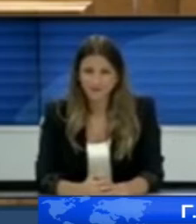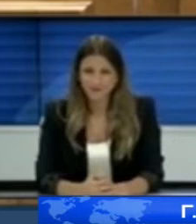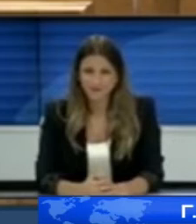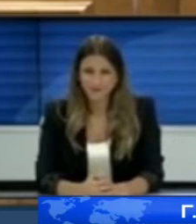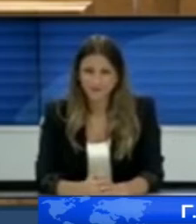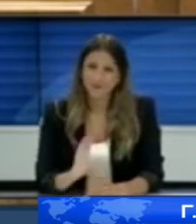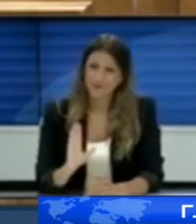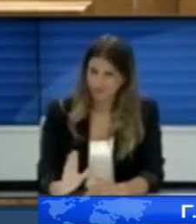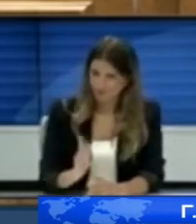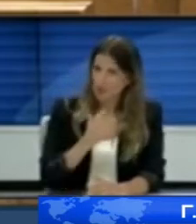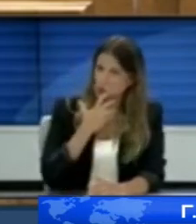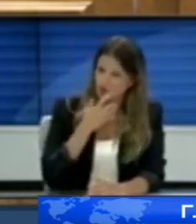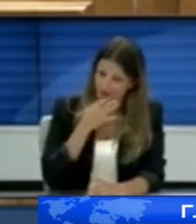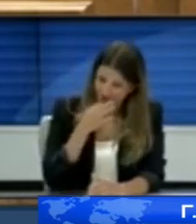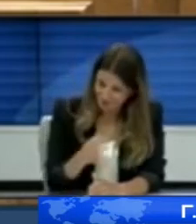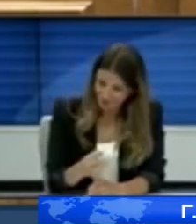σοβαρολόγοντας τώρα,